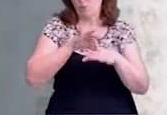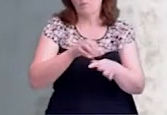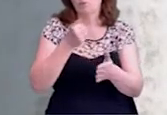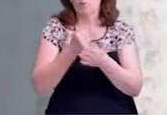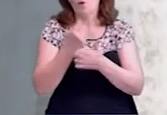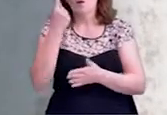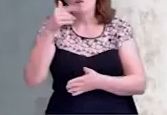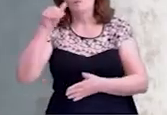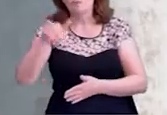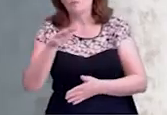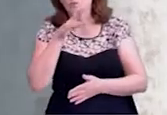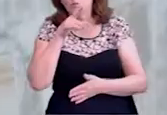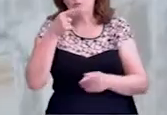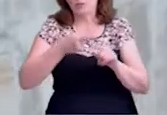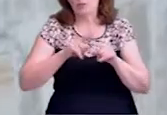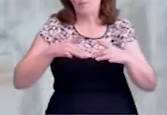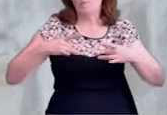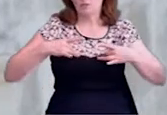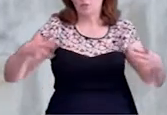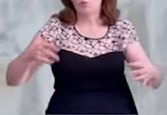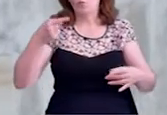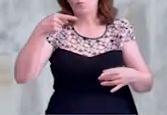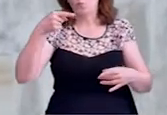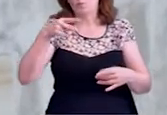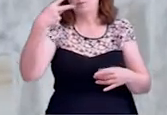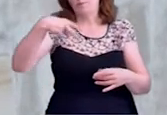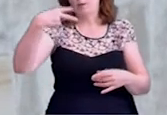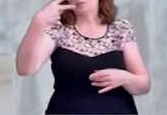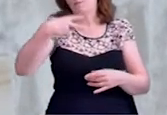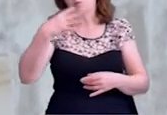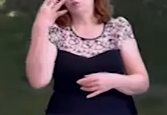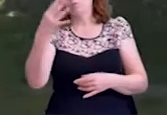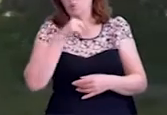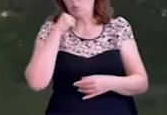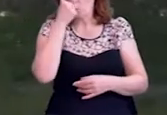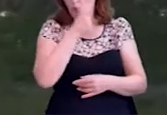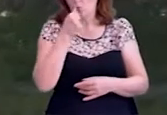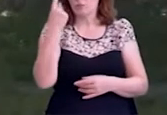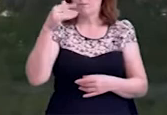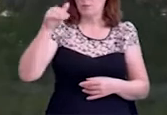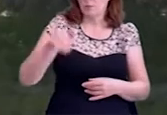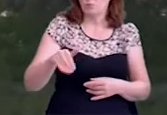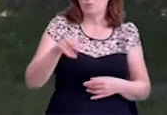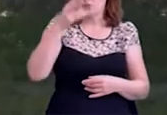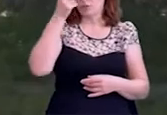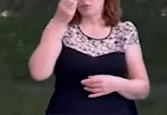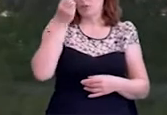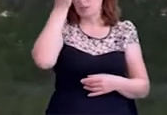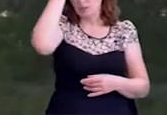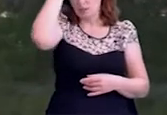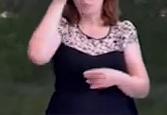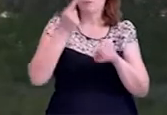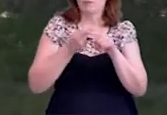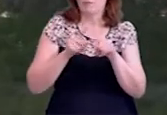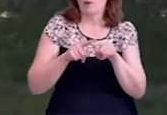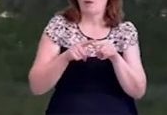Чернігівського князівства, яке відзначатимуть у 2024 році, сказав Павло Веселов. Тисячоліття князівства ми в першу чергу, в принципі,